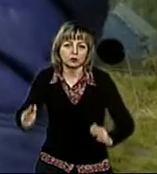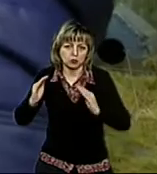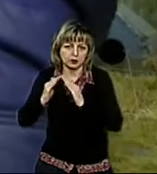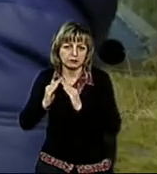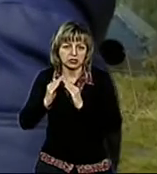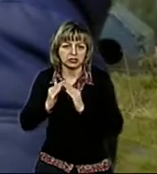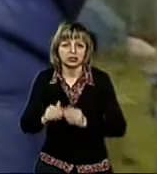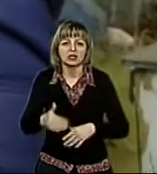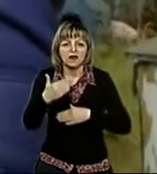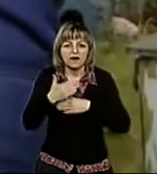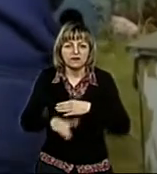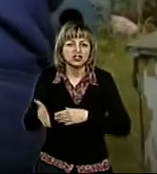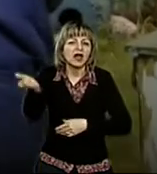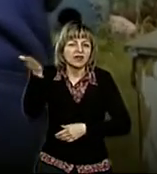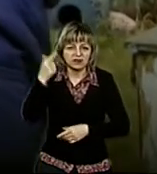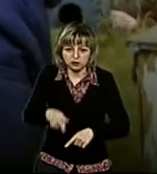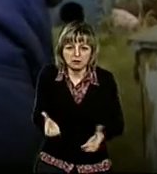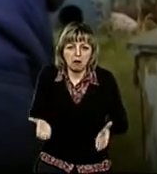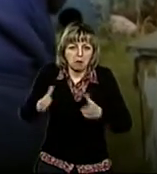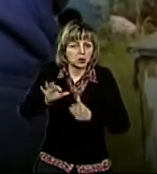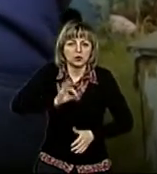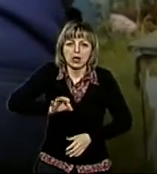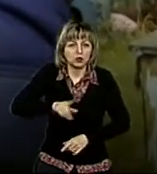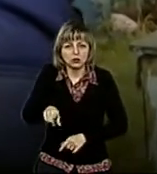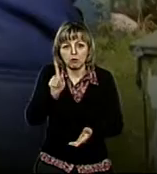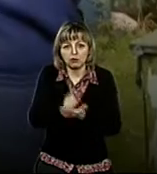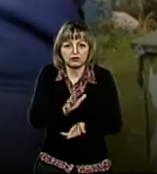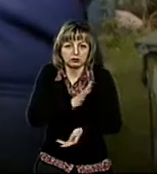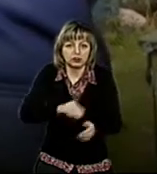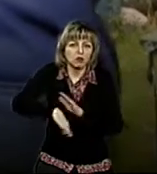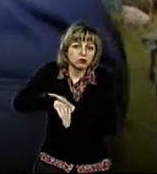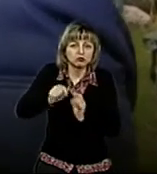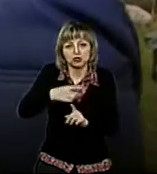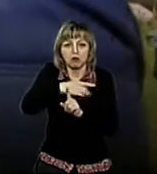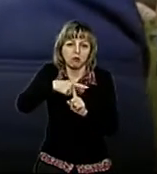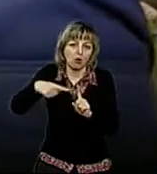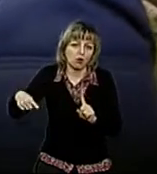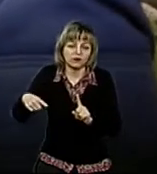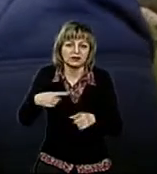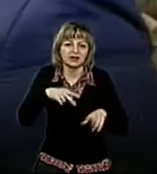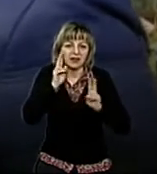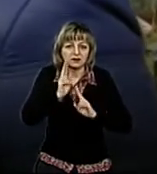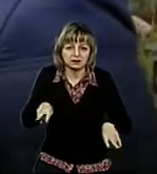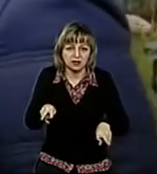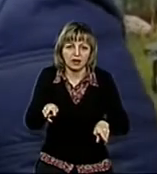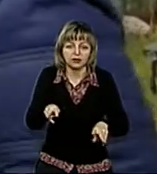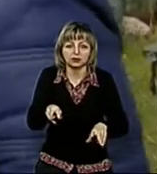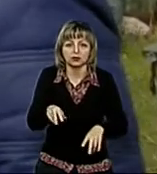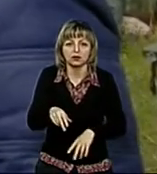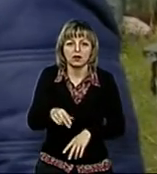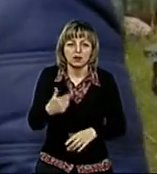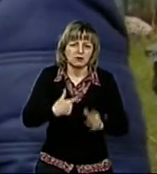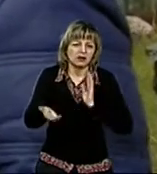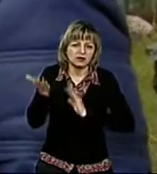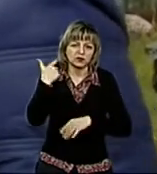приміщенні. Вже ми давно ними не користувалися, там повинні бути і пусті, може там половина, де, не знаю навіть. Оце вже давно,